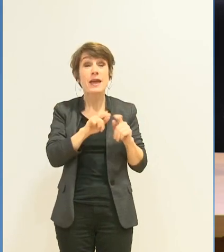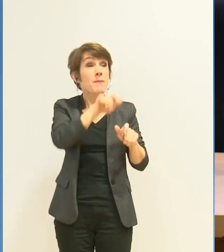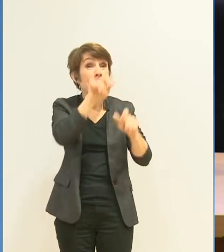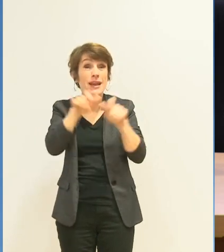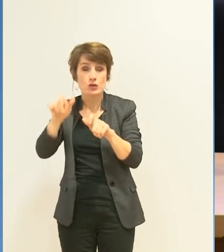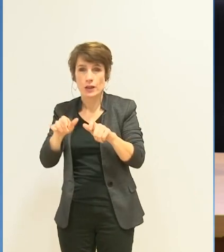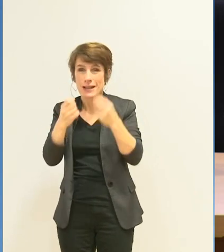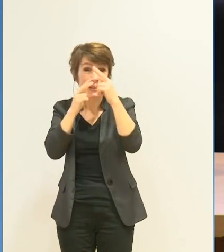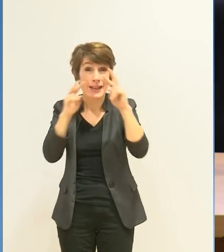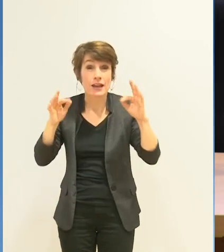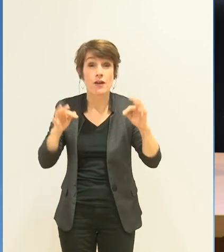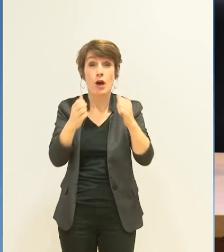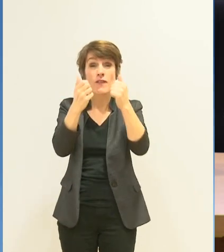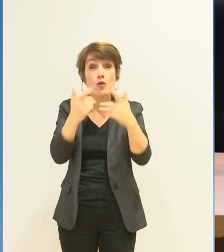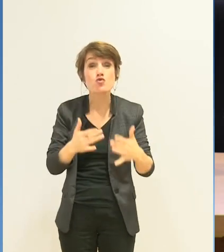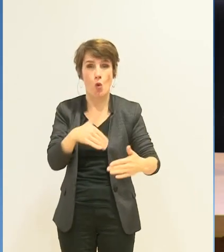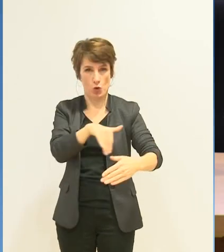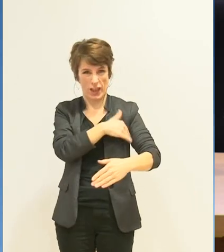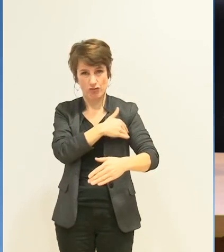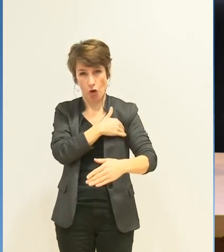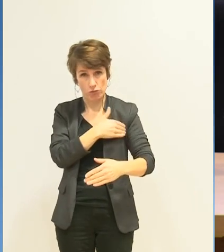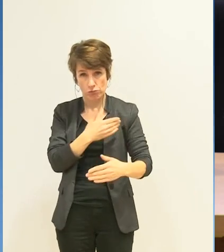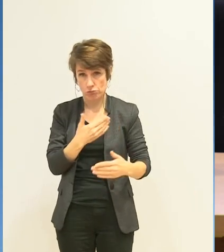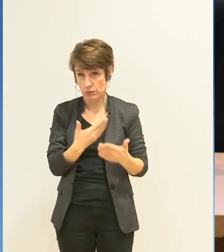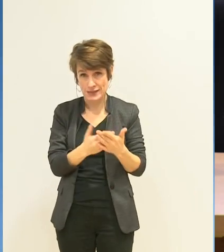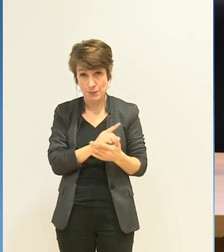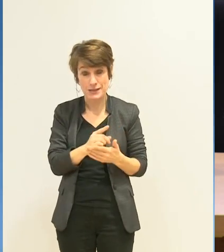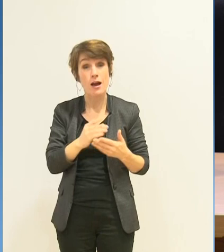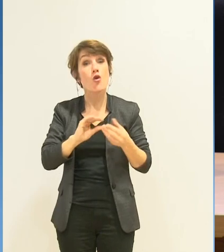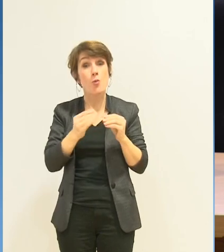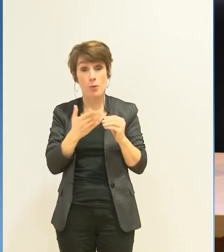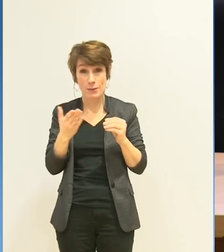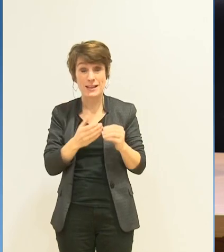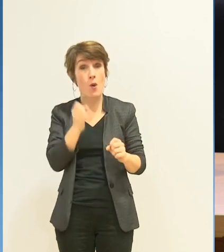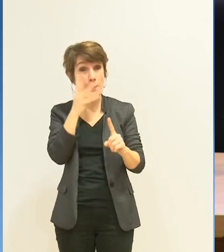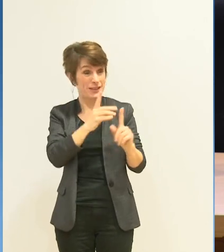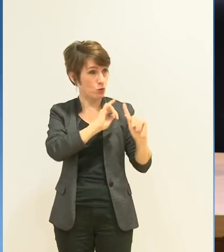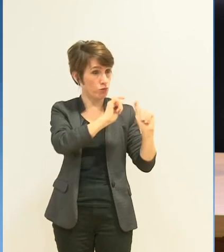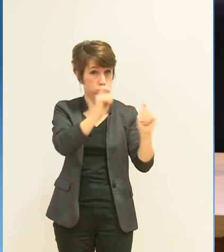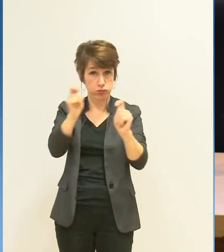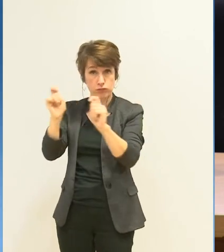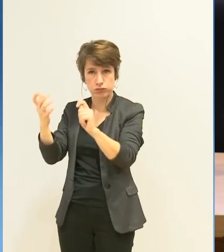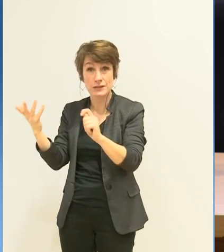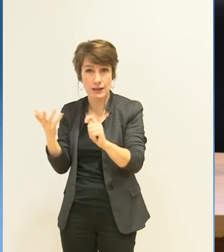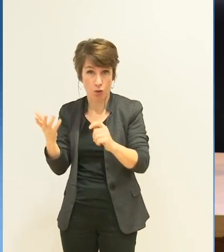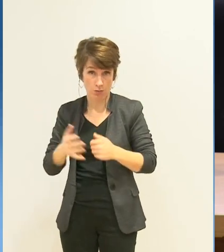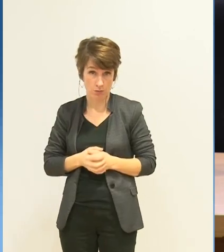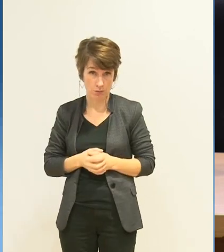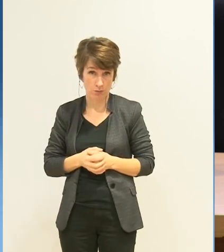d'agents la question c'est la nature des missions et donc qui